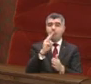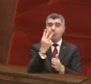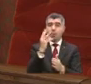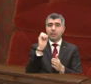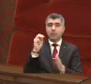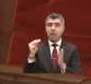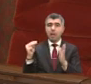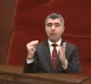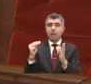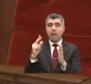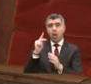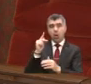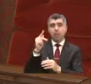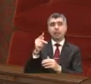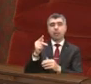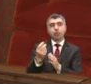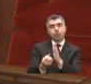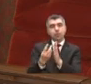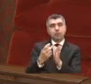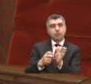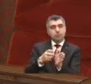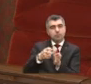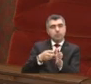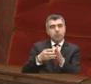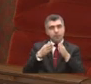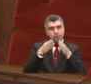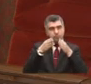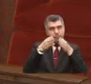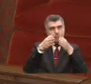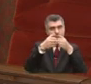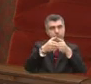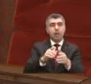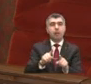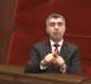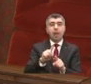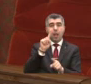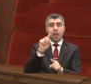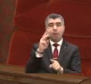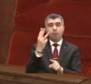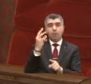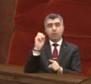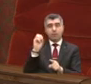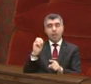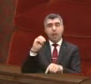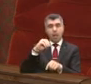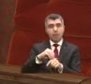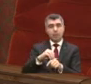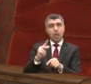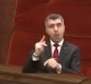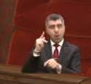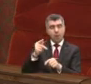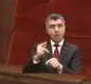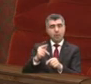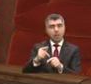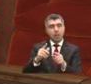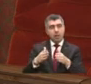كيلومتر جديدة من الخطوط الفائق السرعة، 3800 كيلومتر من الخطوط الكلاسيكية اللي غادي يمكنوا